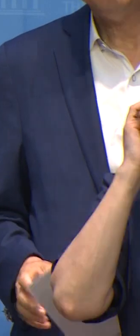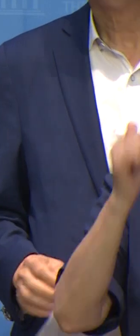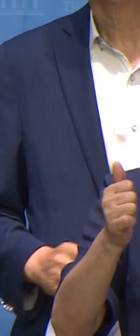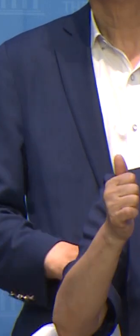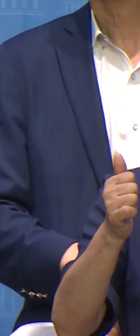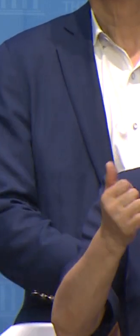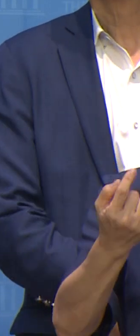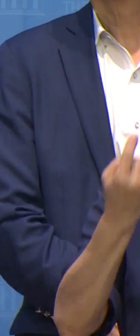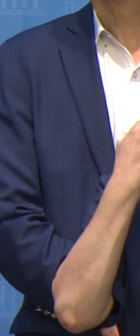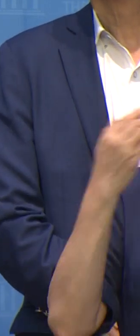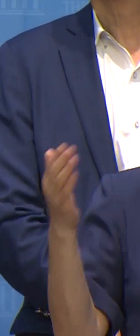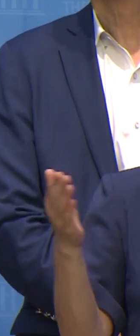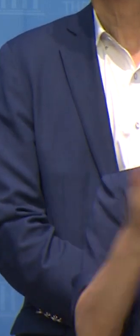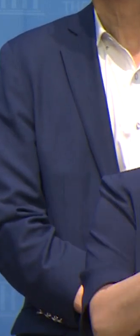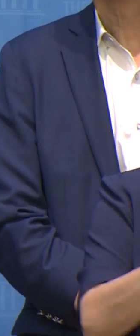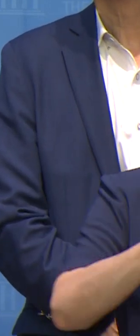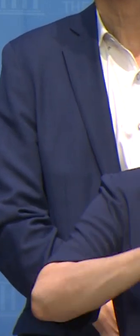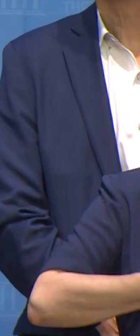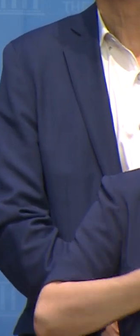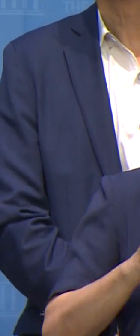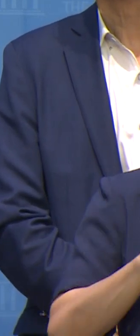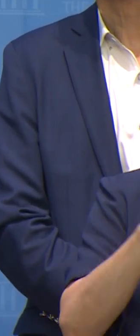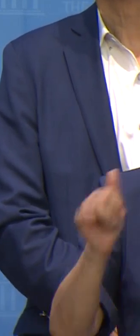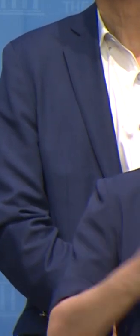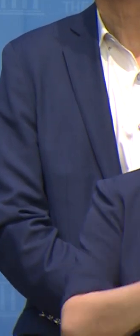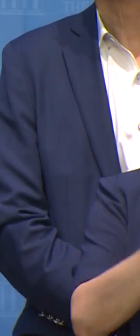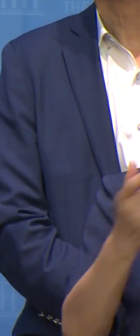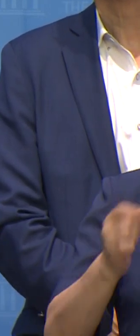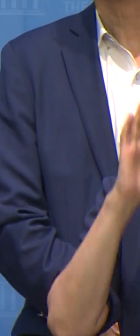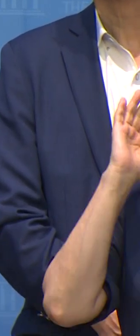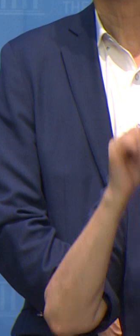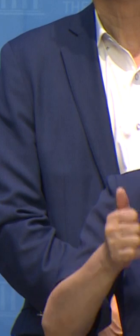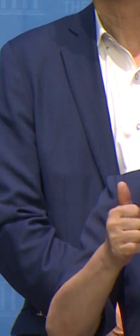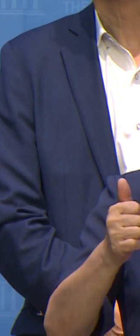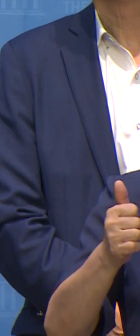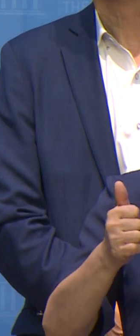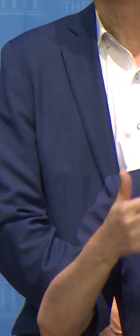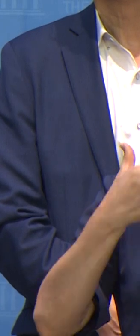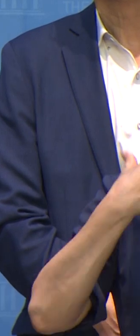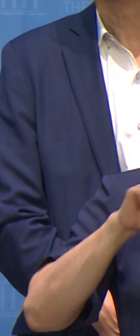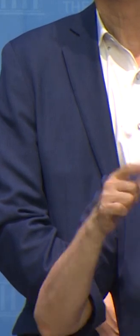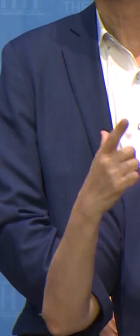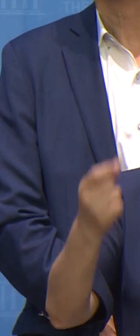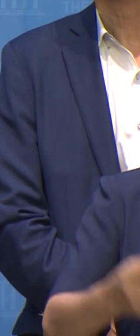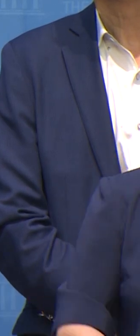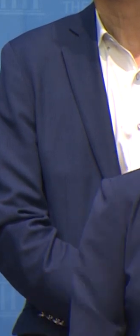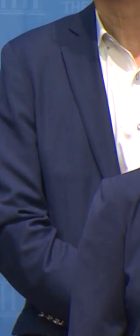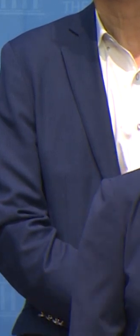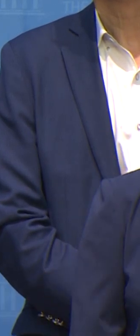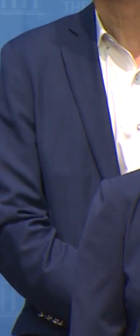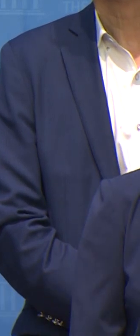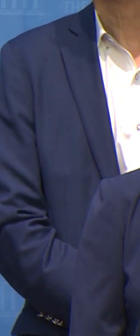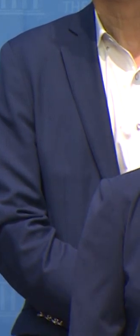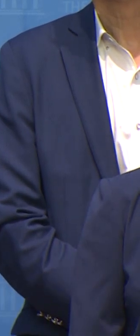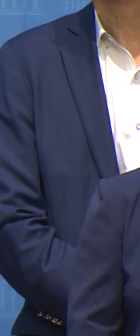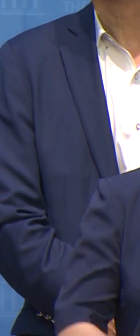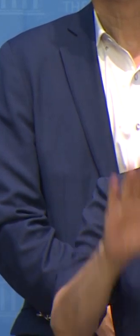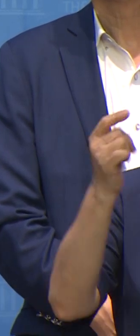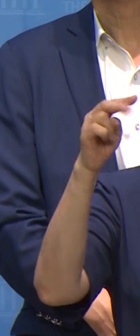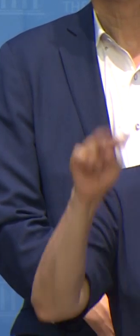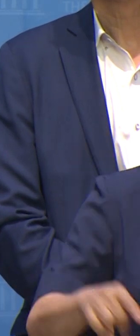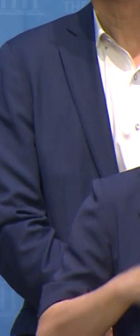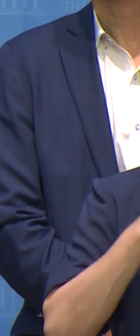대통령은 어제도 스스로 국민 전체의 대통령이기를 포기한 것입니다. 극우